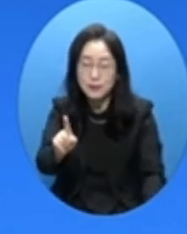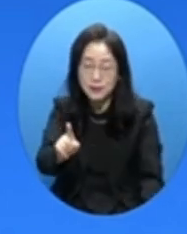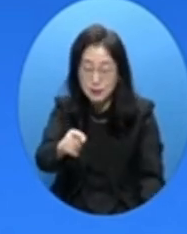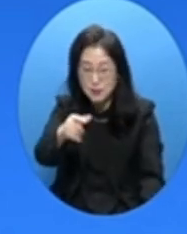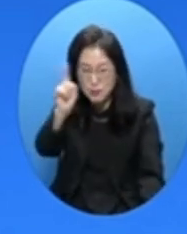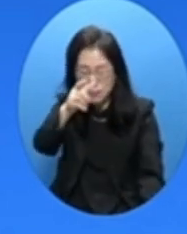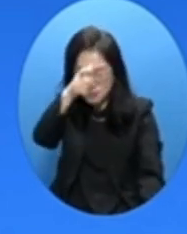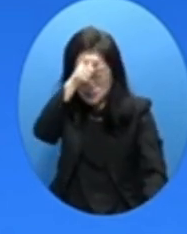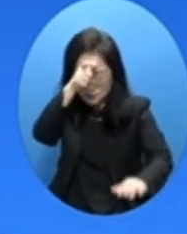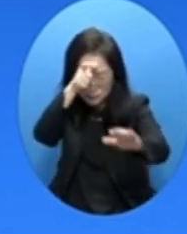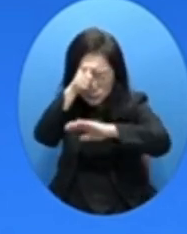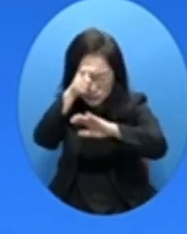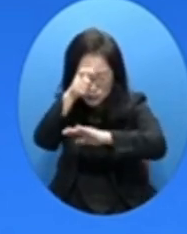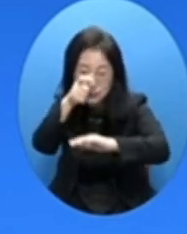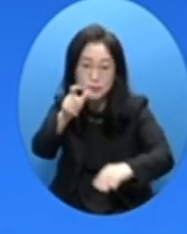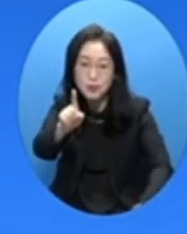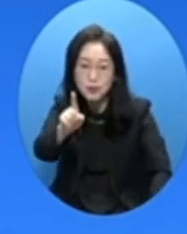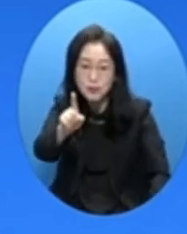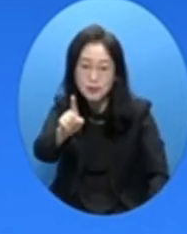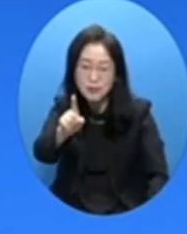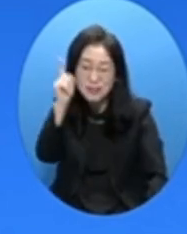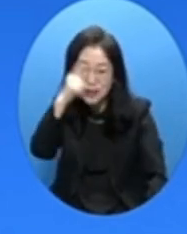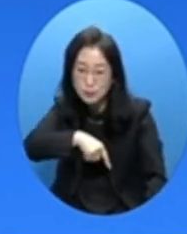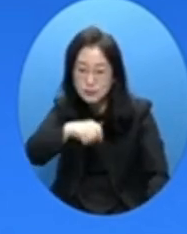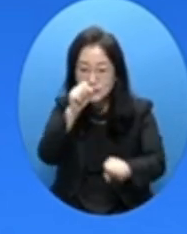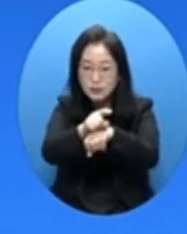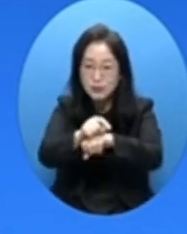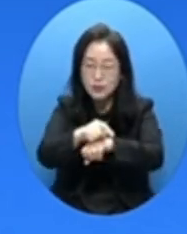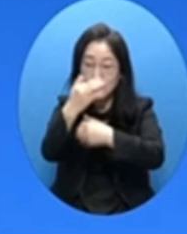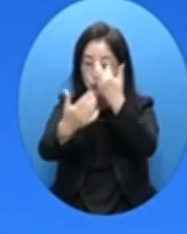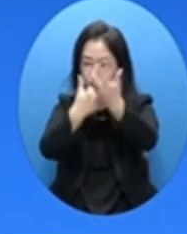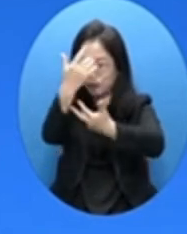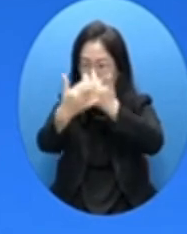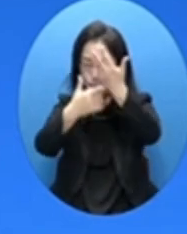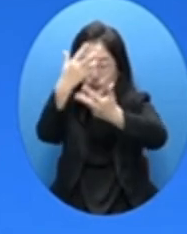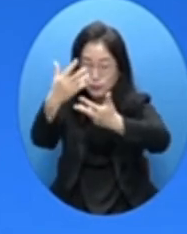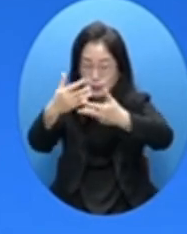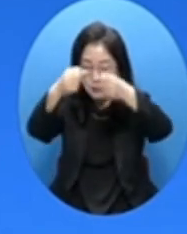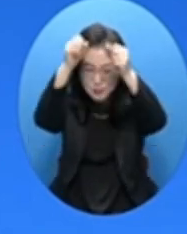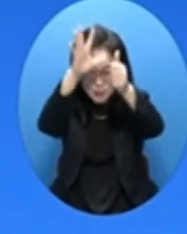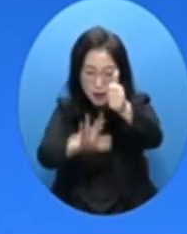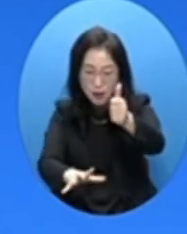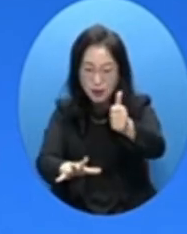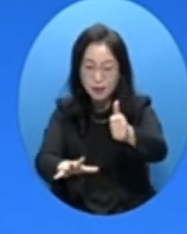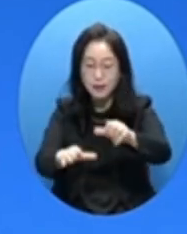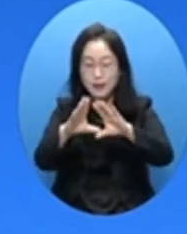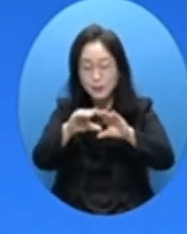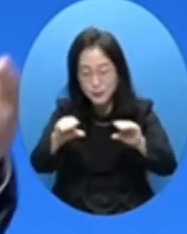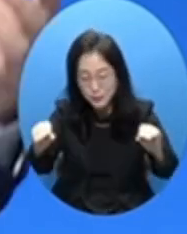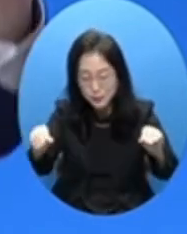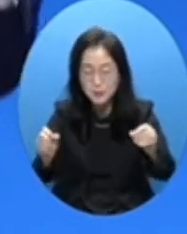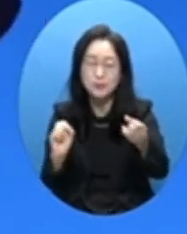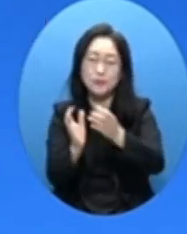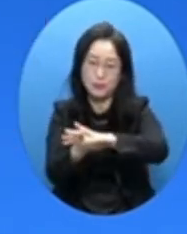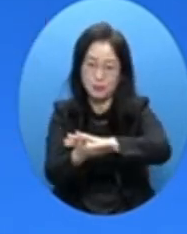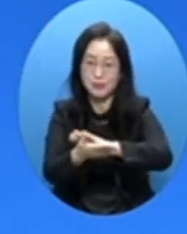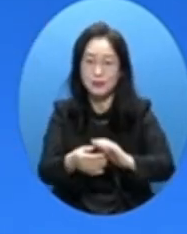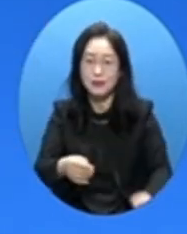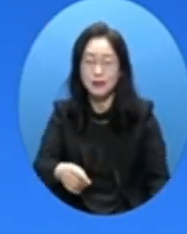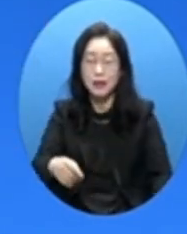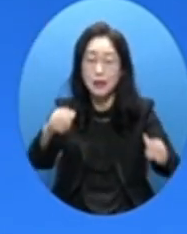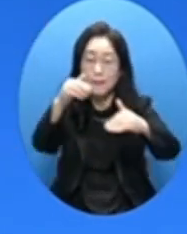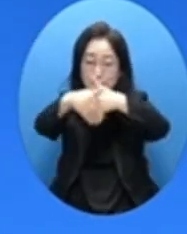외울 수 인생을 살던 모난 성격들이 불러 태워지면 온전한 성격으로 변화되는 것입니다 마가의